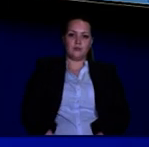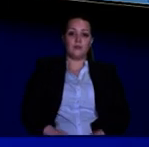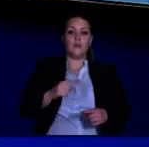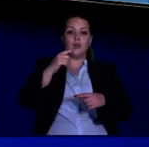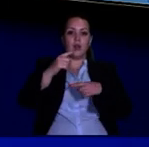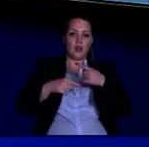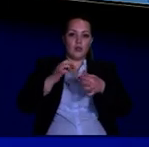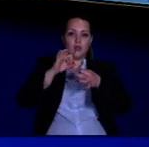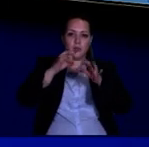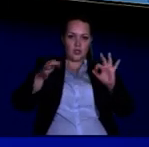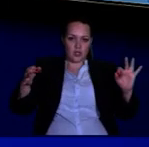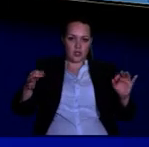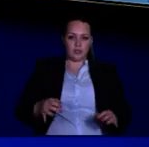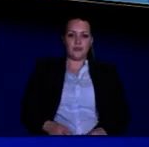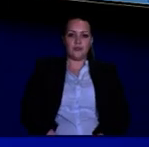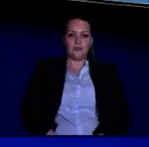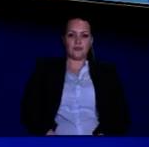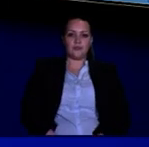Следующее предложение.